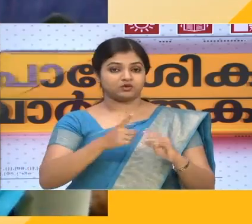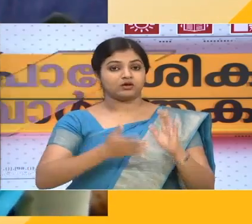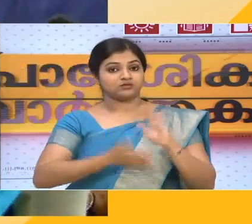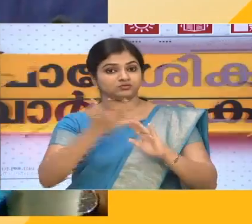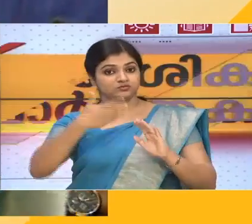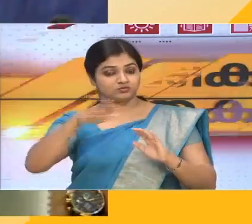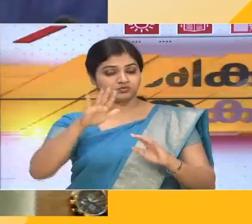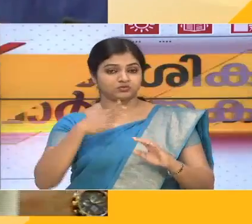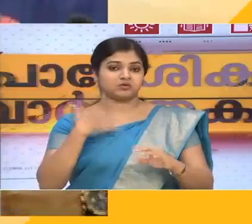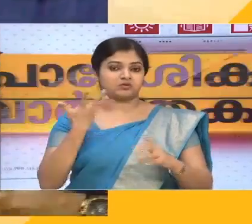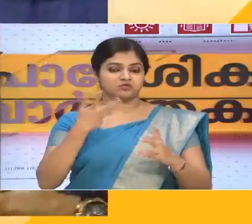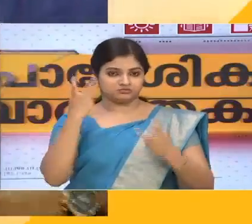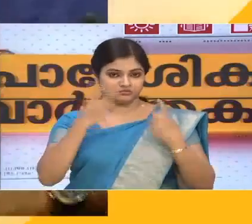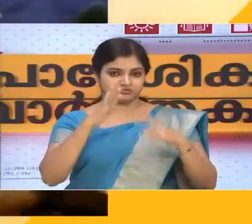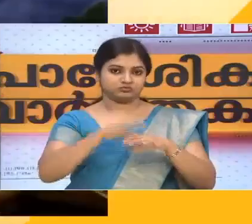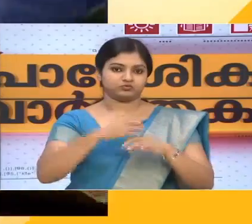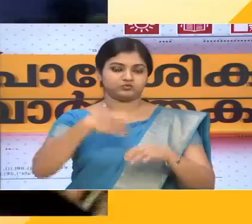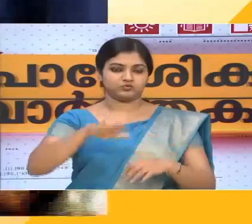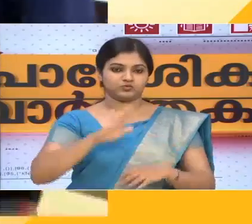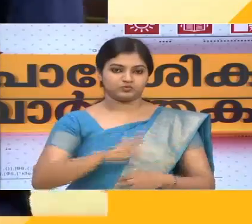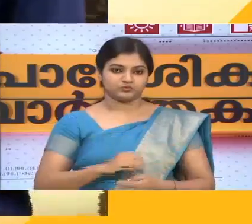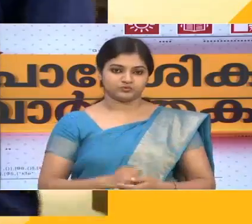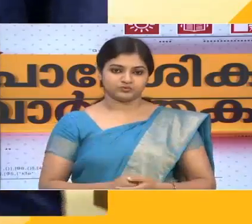പറഞ്ഞിട്ടുണ്ട്. ഓക്കെ.